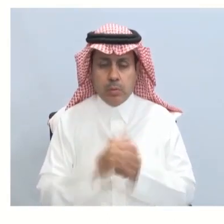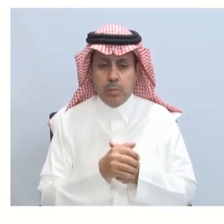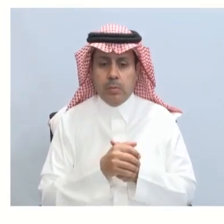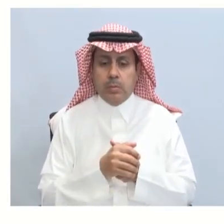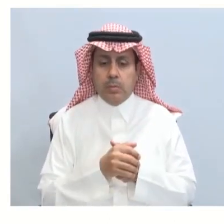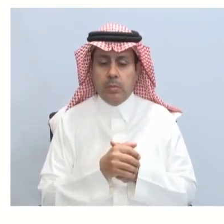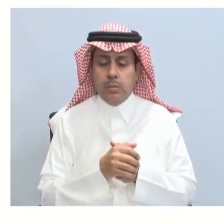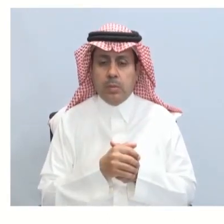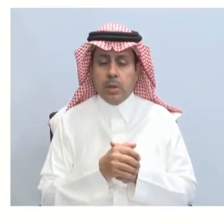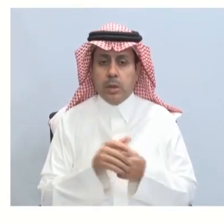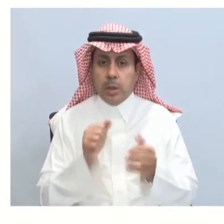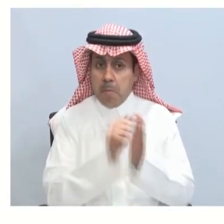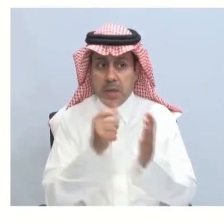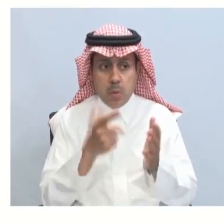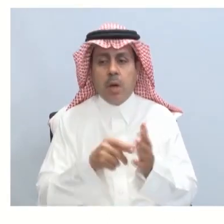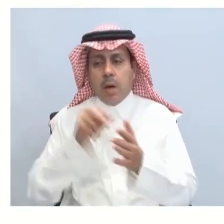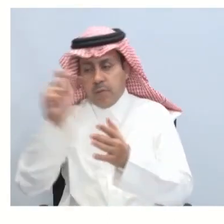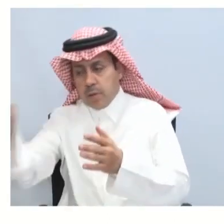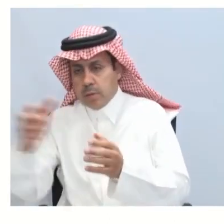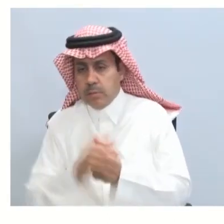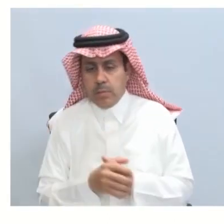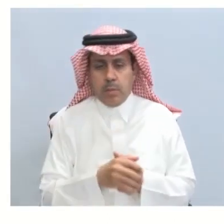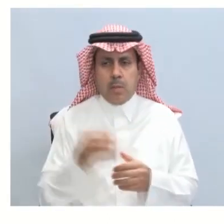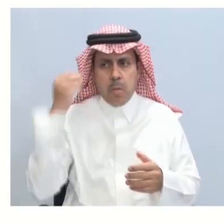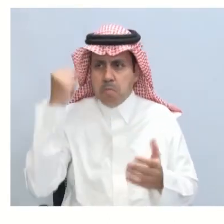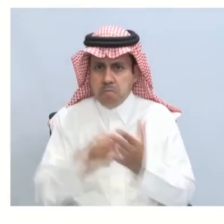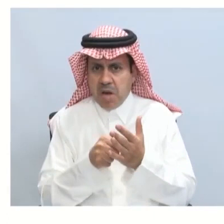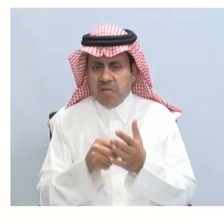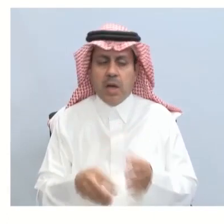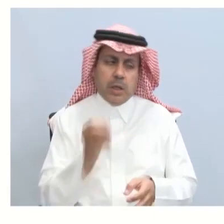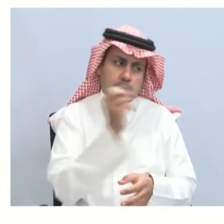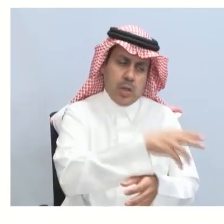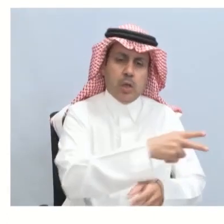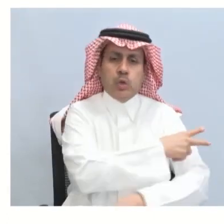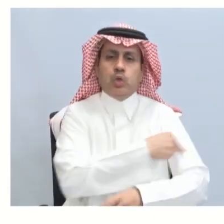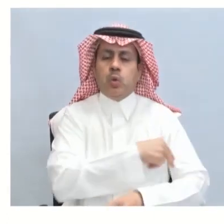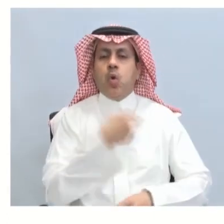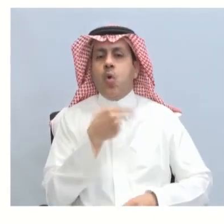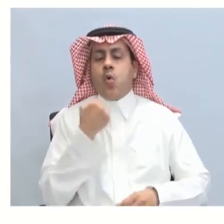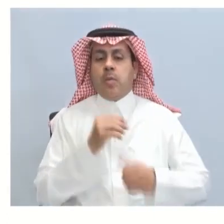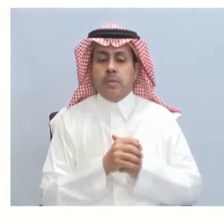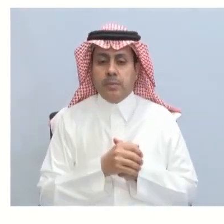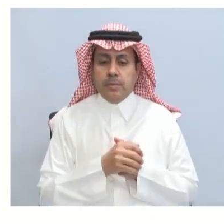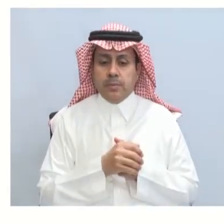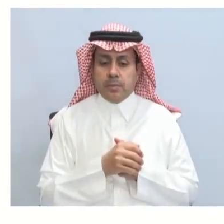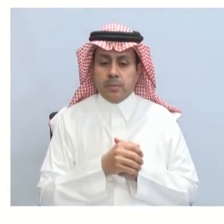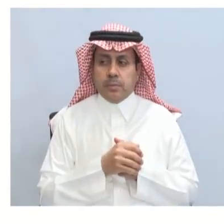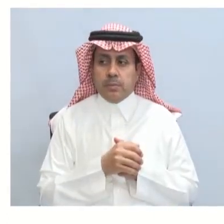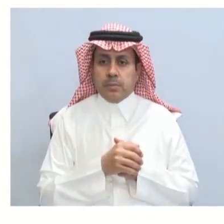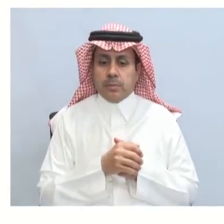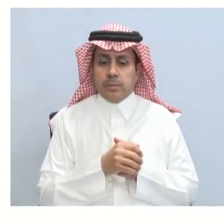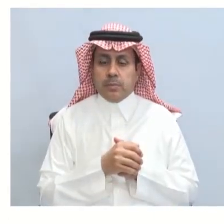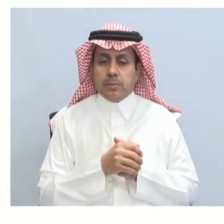موجودا مع اللقطه اعطاها له والا فالافضل ان يعطيها الجهه المسؤوله عن الاموال